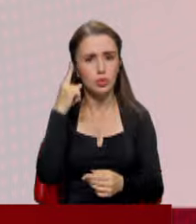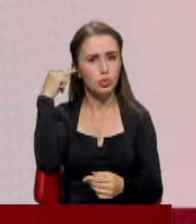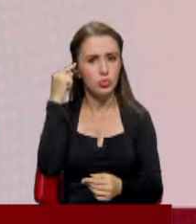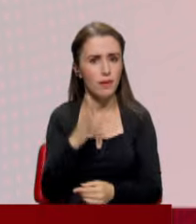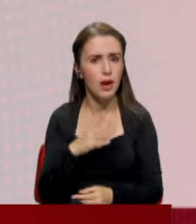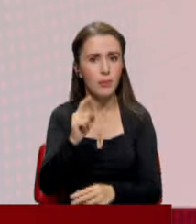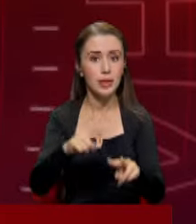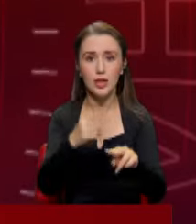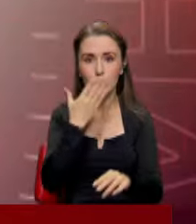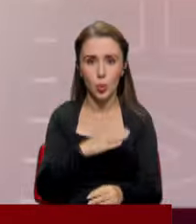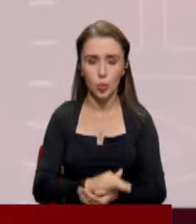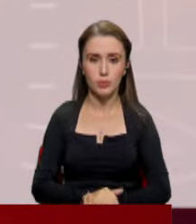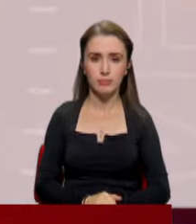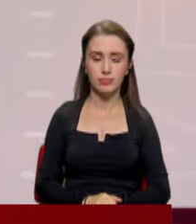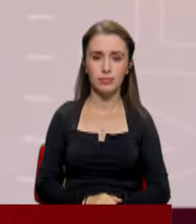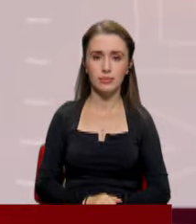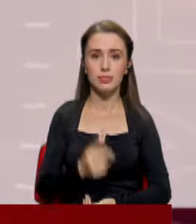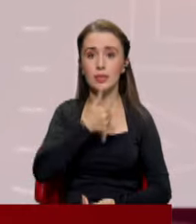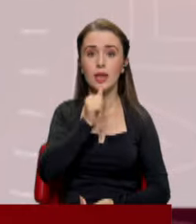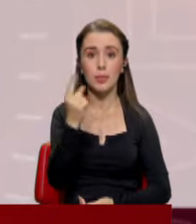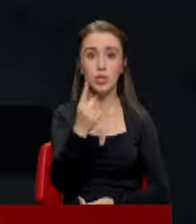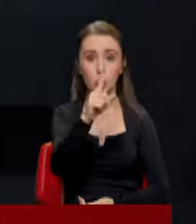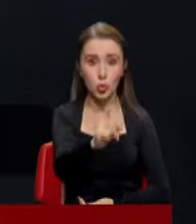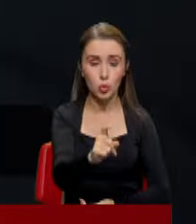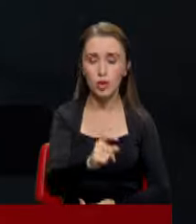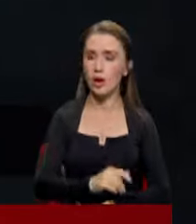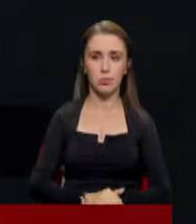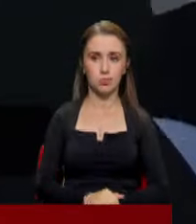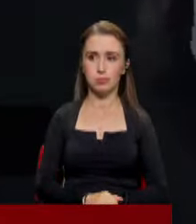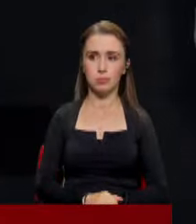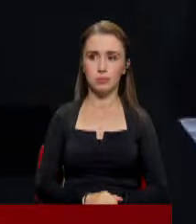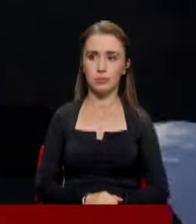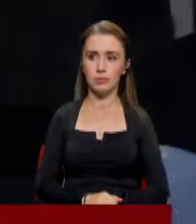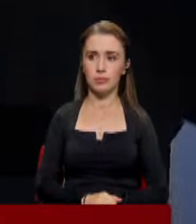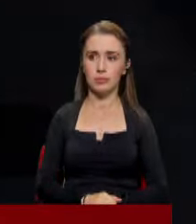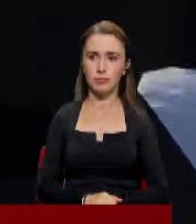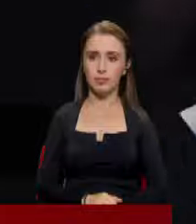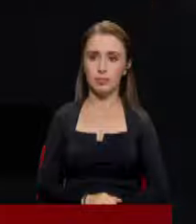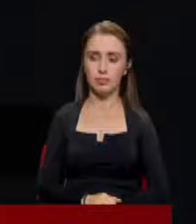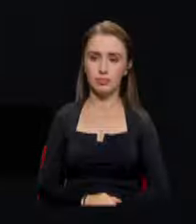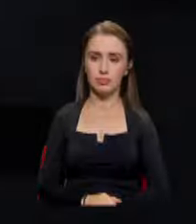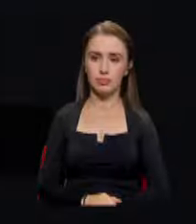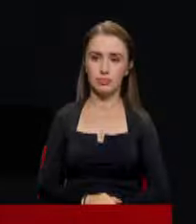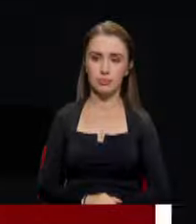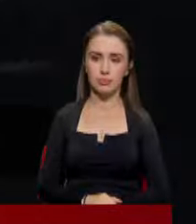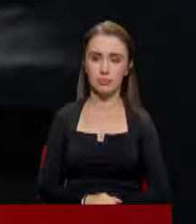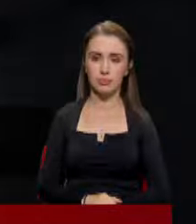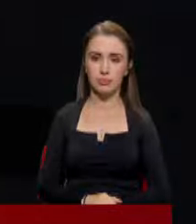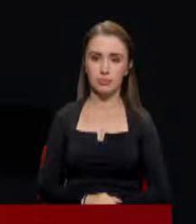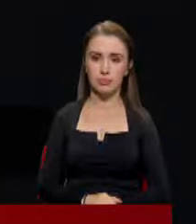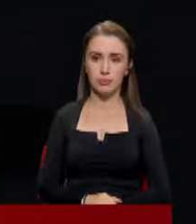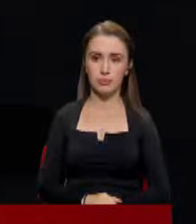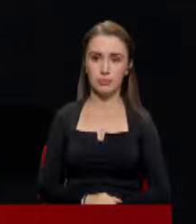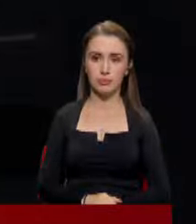Sadece Narin yoktu Sana bir şey dedi mi abilerin demedi bu cinayeti tek çözecek kilit nokta Şu an tam